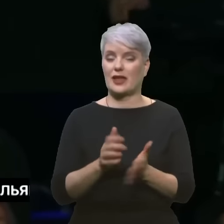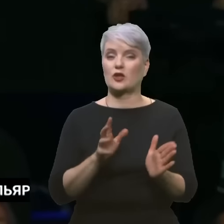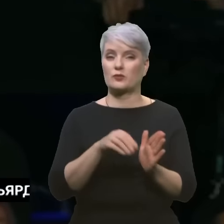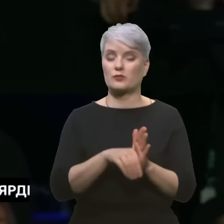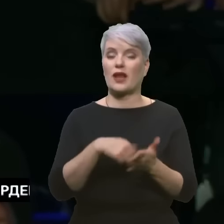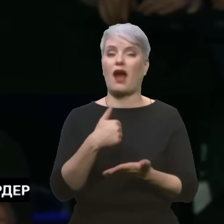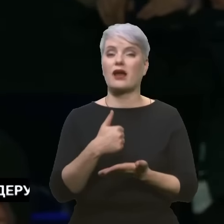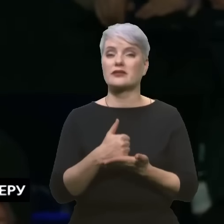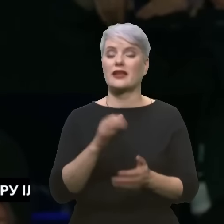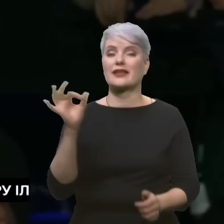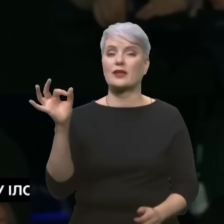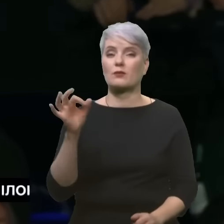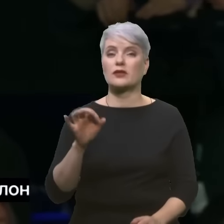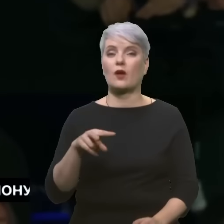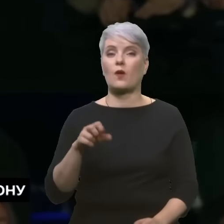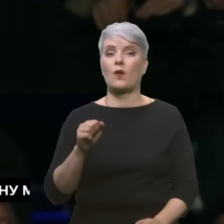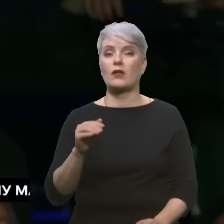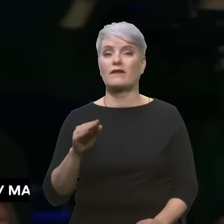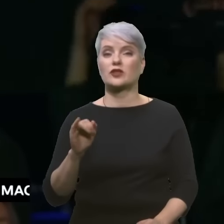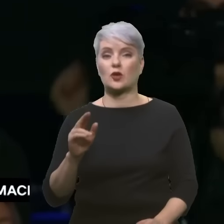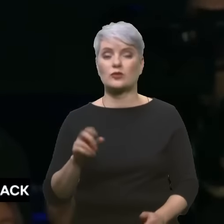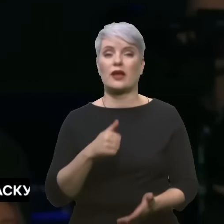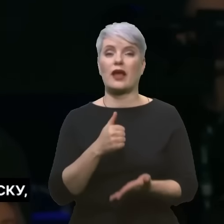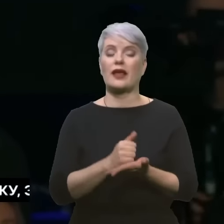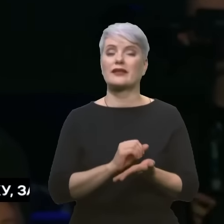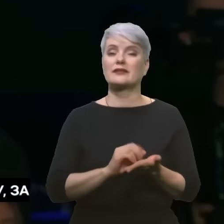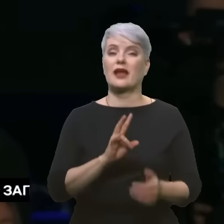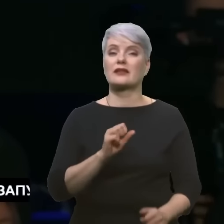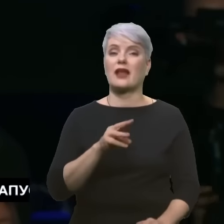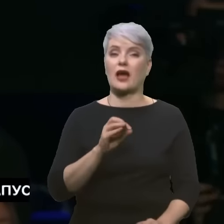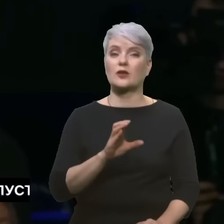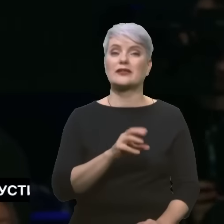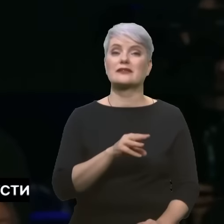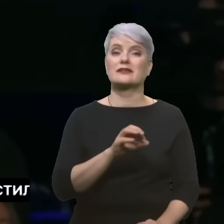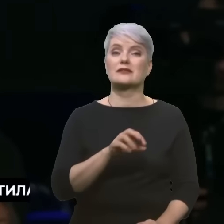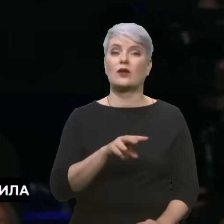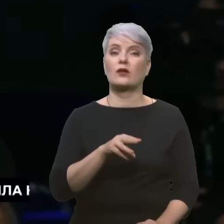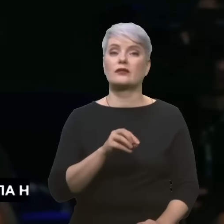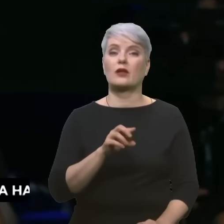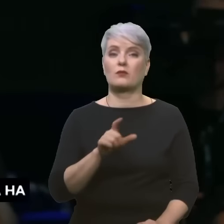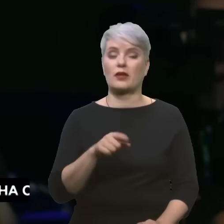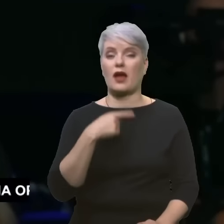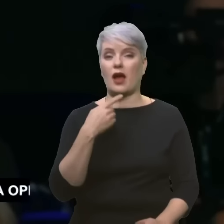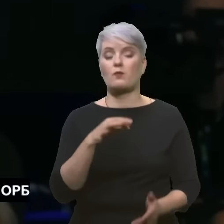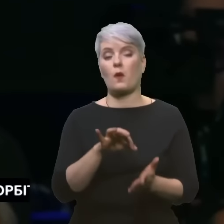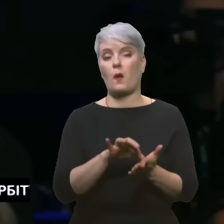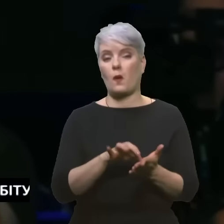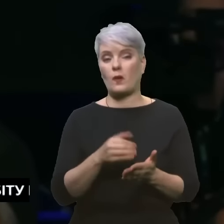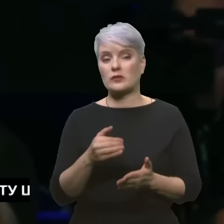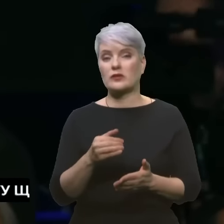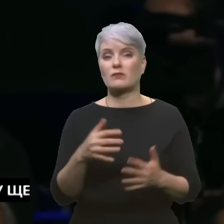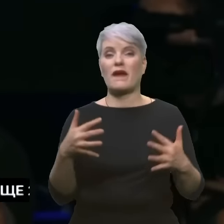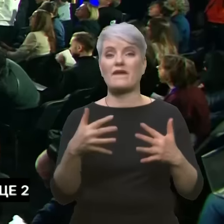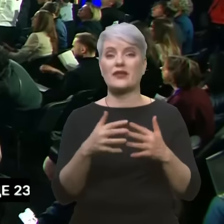Німеччини Олаф Шольц, генсек НАТО Єнс Столтенберг, кажуть, що за їхніми оцінками війна може тривати ще досить довго. І